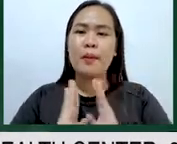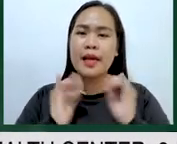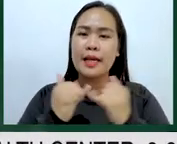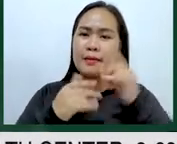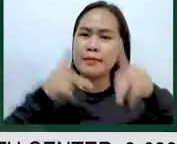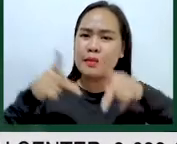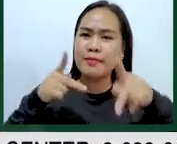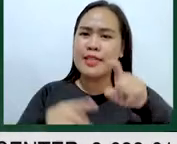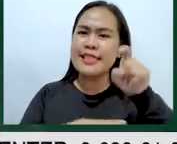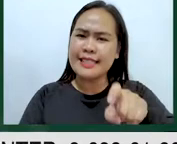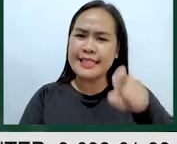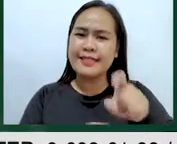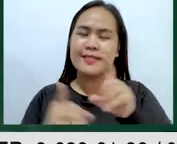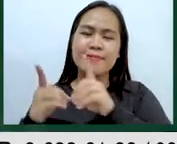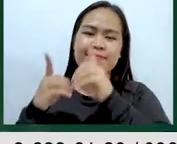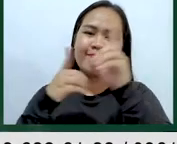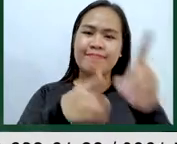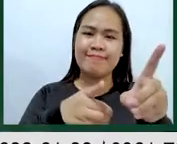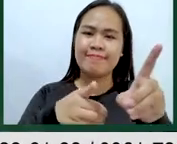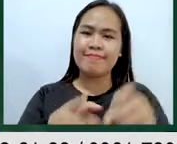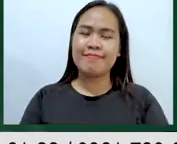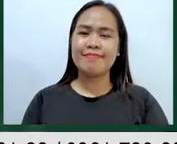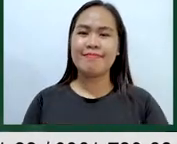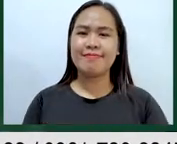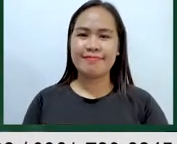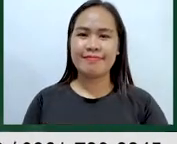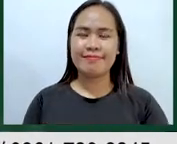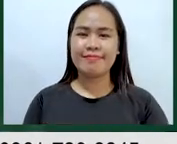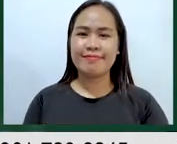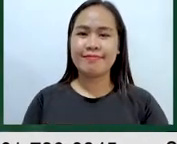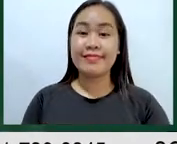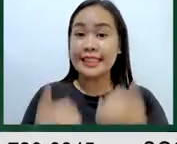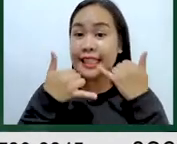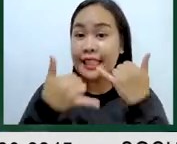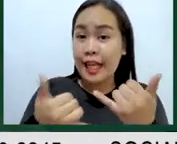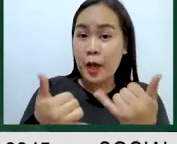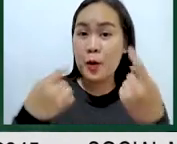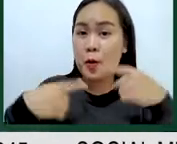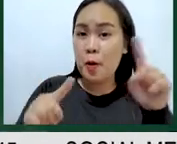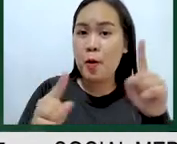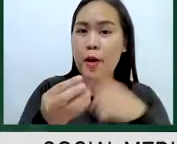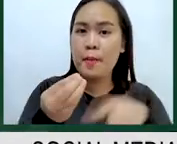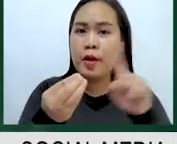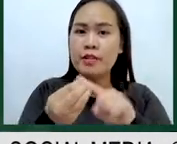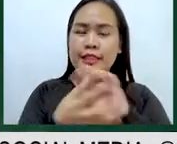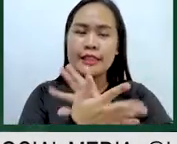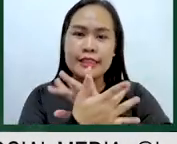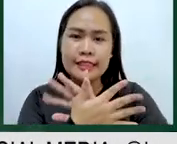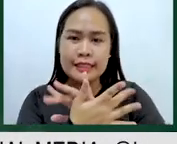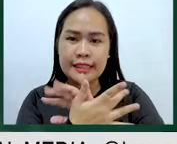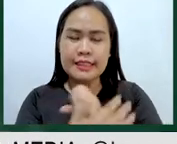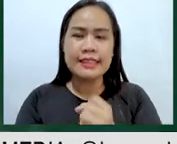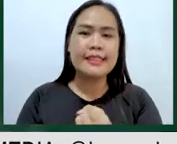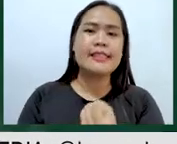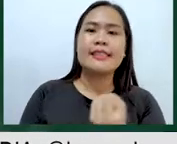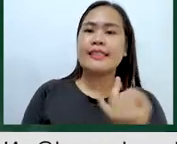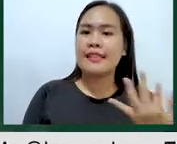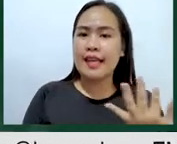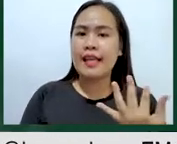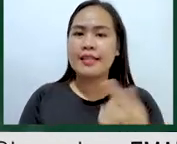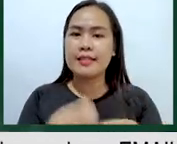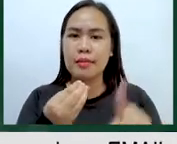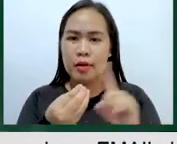wag ho kayong madadala sa amin. At asahan nyo, makakarating 'yan sa ating mga kabarangay na